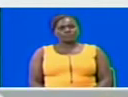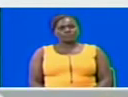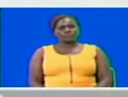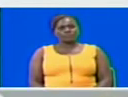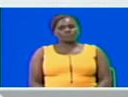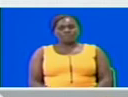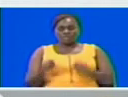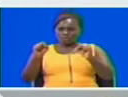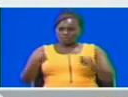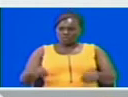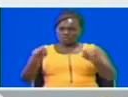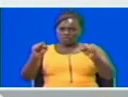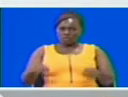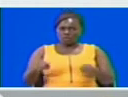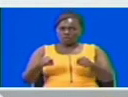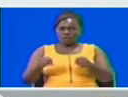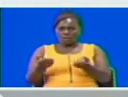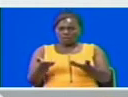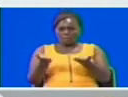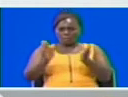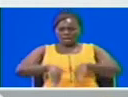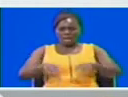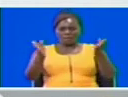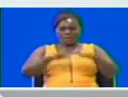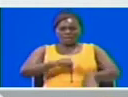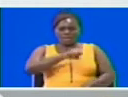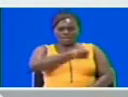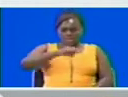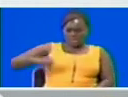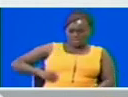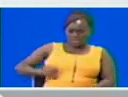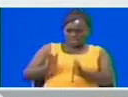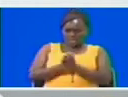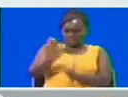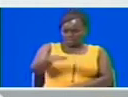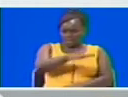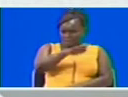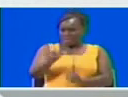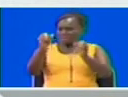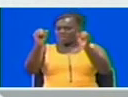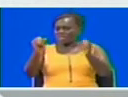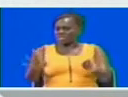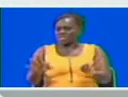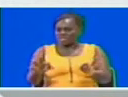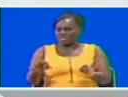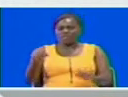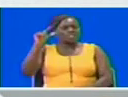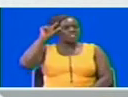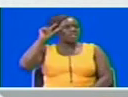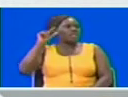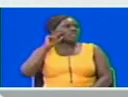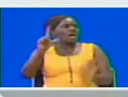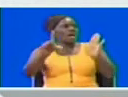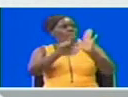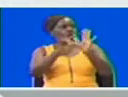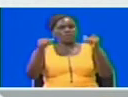Kuna uwezekano wa kuvunjwa kwa mabunge ya seneti na lile la taifa endapo sheria kuhusu uwakilishi sawa wa jinsia